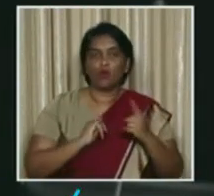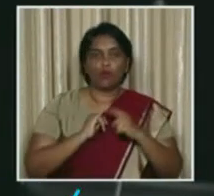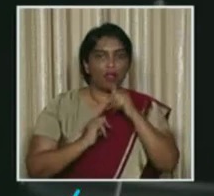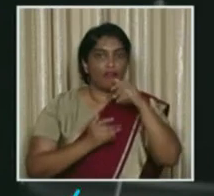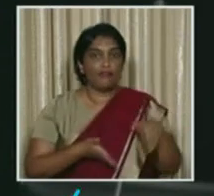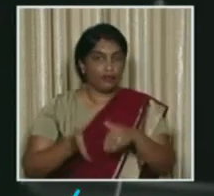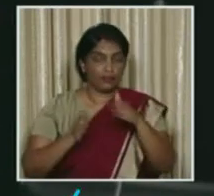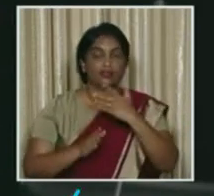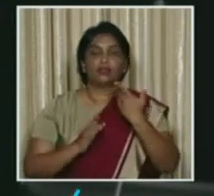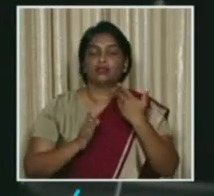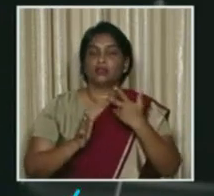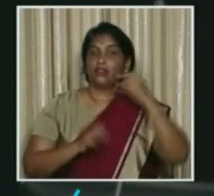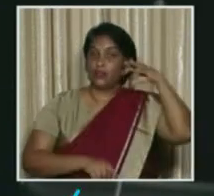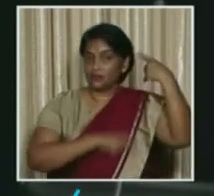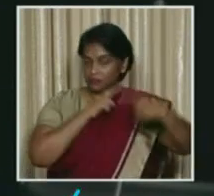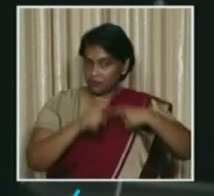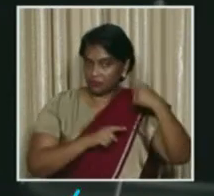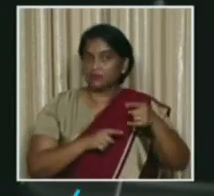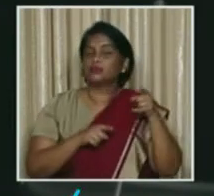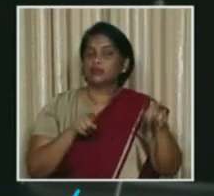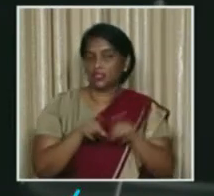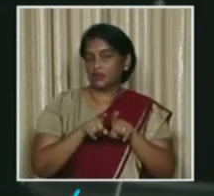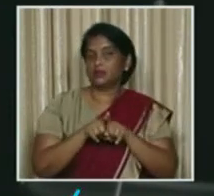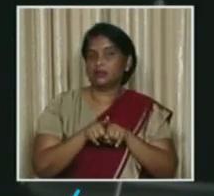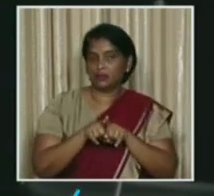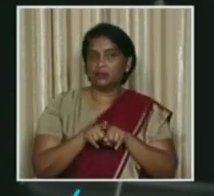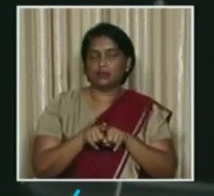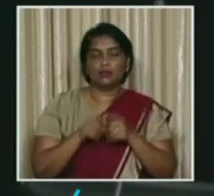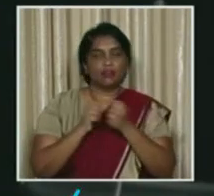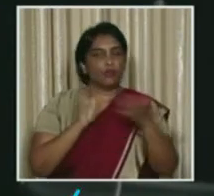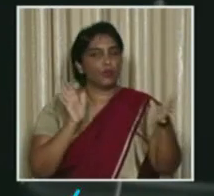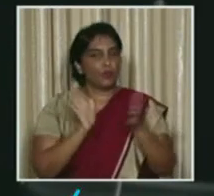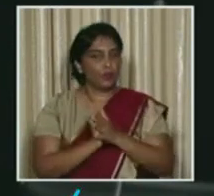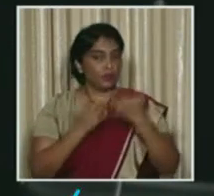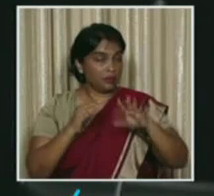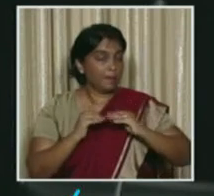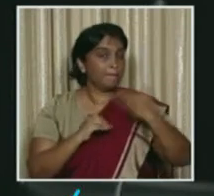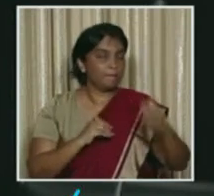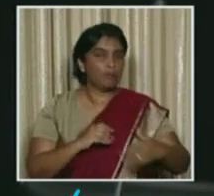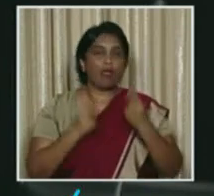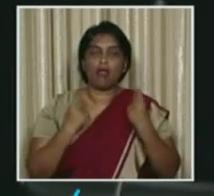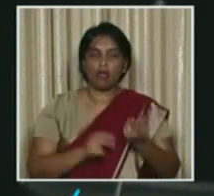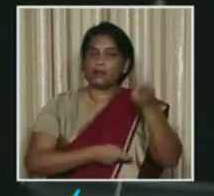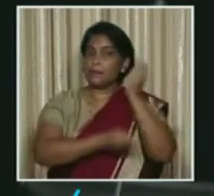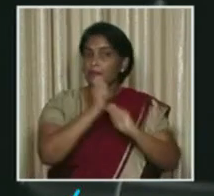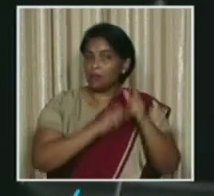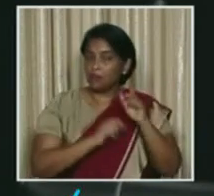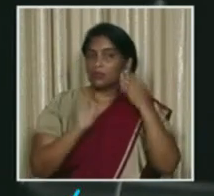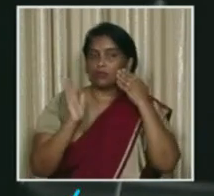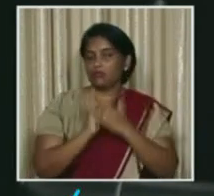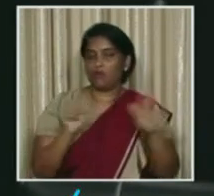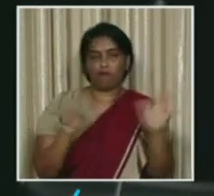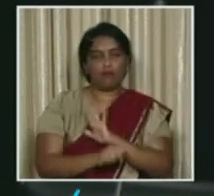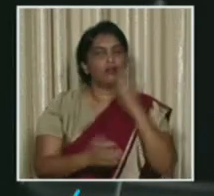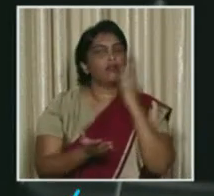විදුලි බලාගාරයත් සුබදන විද්‍යුත් චක්‍රීය විදුලි බලාගාරයත් පද්ධති එකතු කිරීමෙන් පසු අමතර හදිසි විදුලි ගැනීම සම්පූර්ණයෙන්ම නවතා